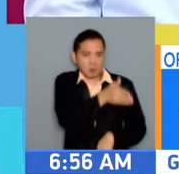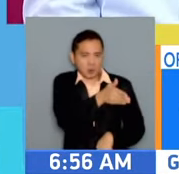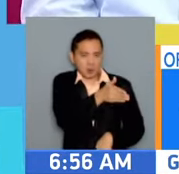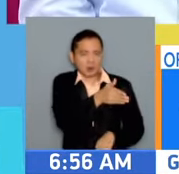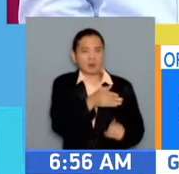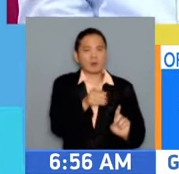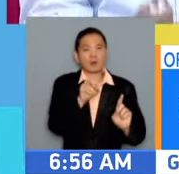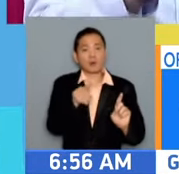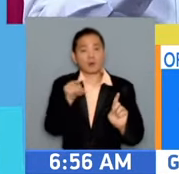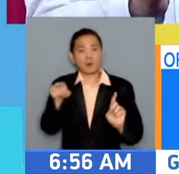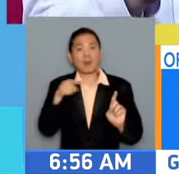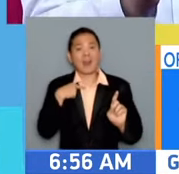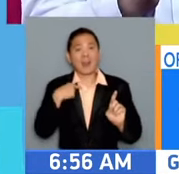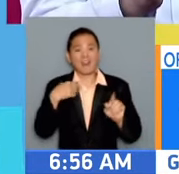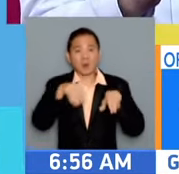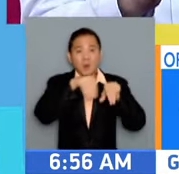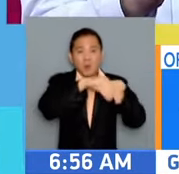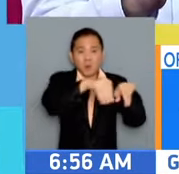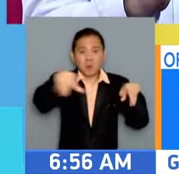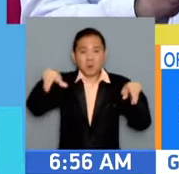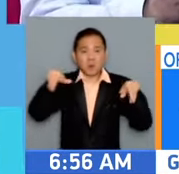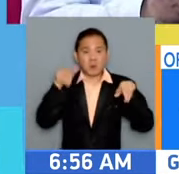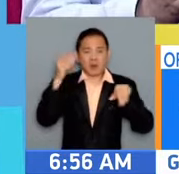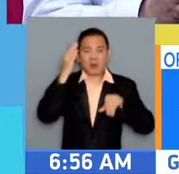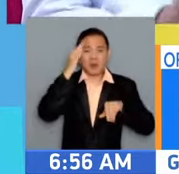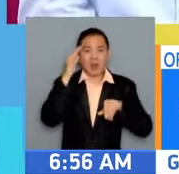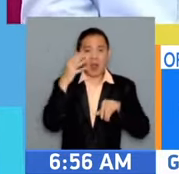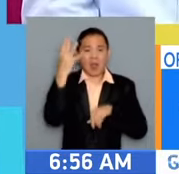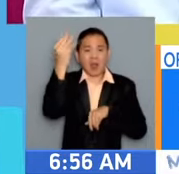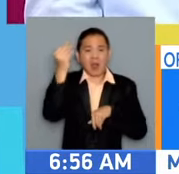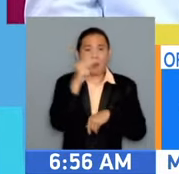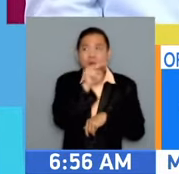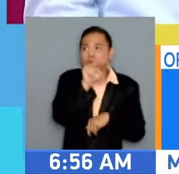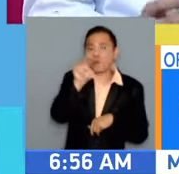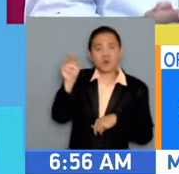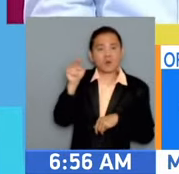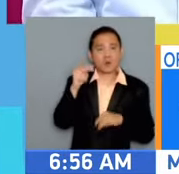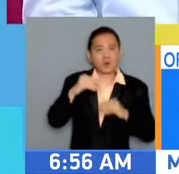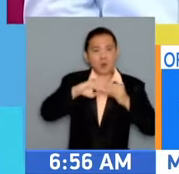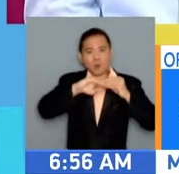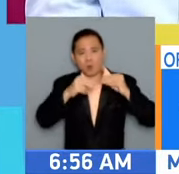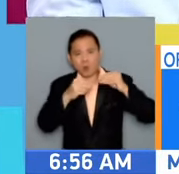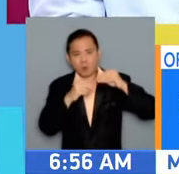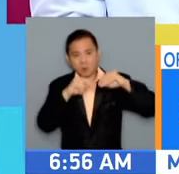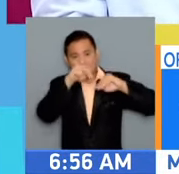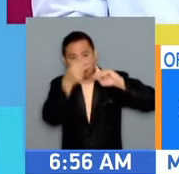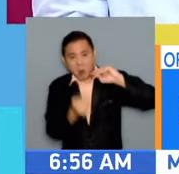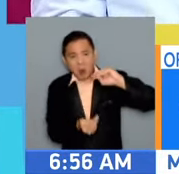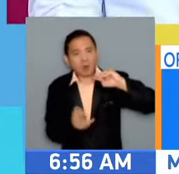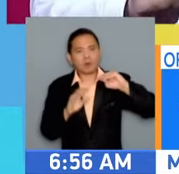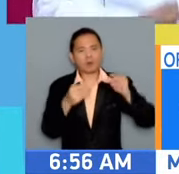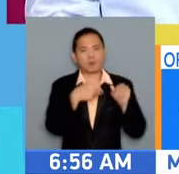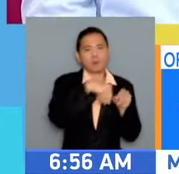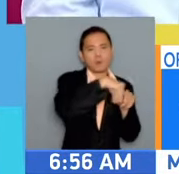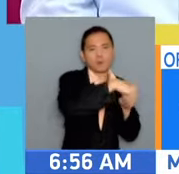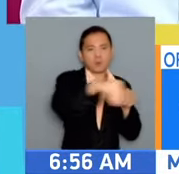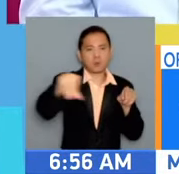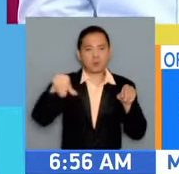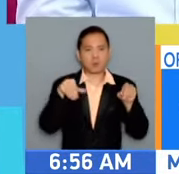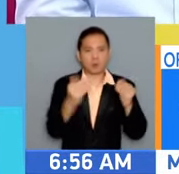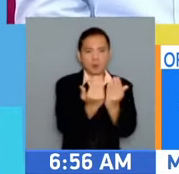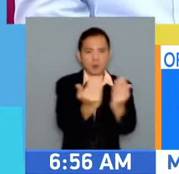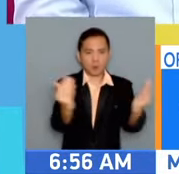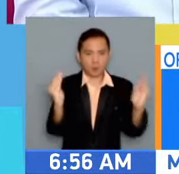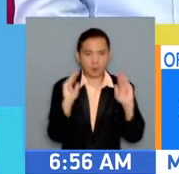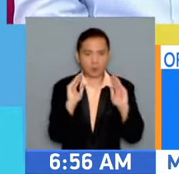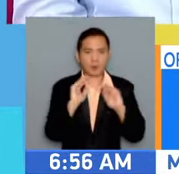terrace. Yes. Because clean, it will prevent para hindi po sila makadiretso sa lugar kung saan po pwede po sila mahulog or ma-aksidente.